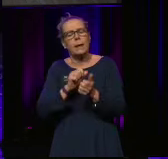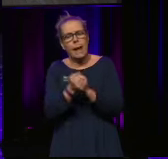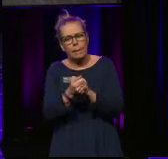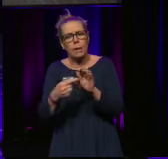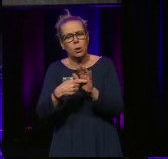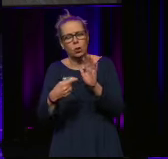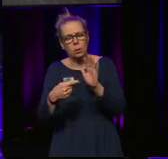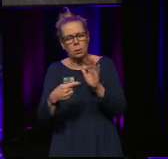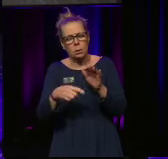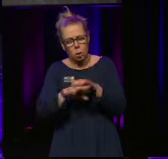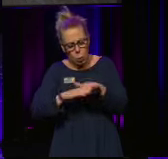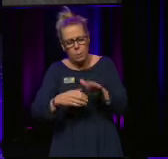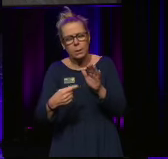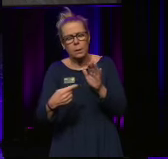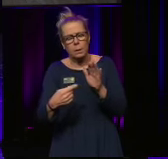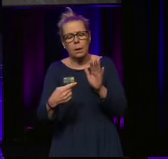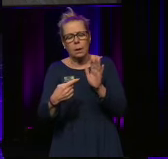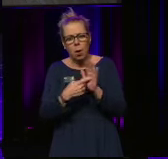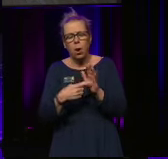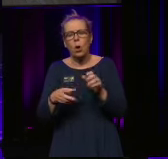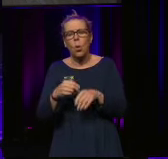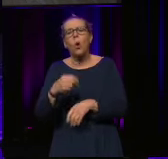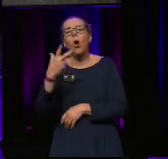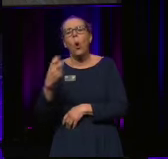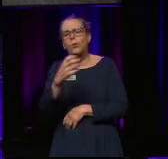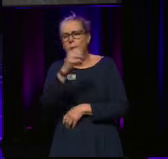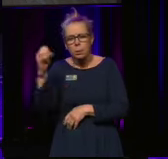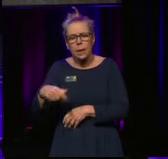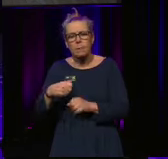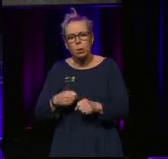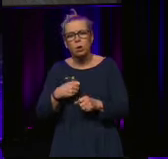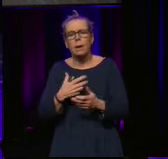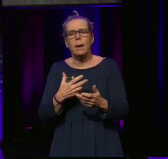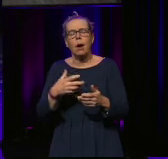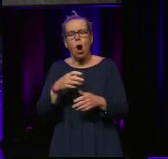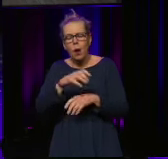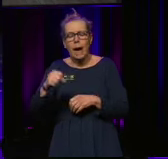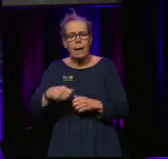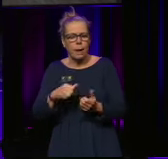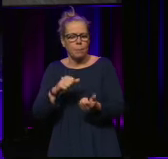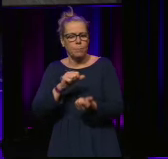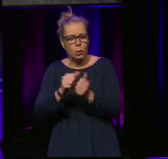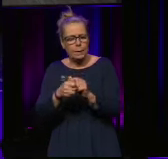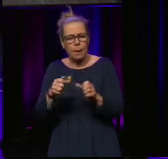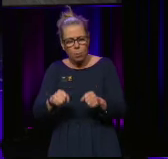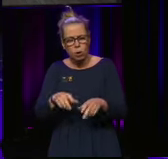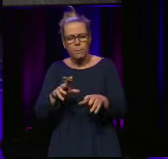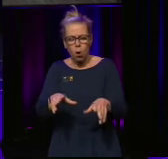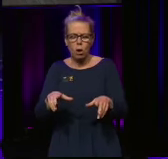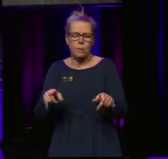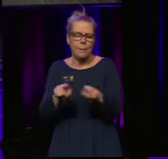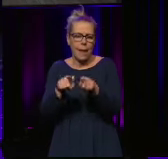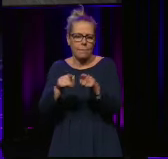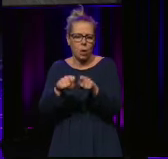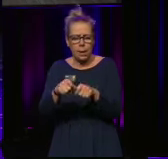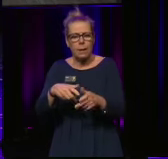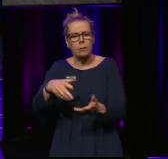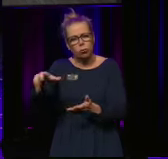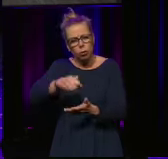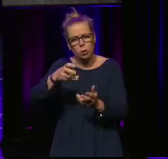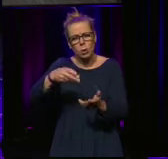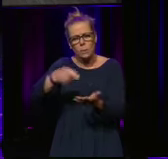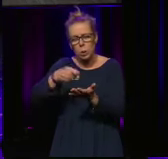att 80% av riksdagsledamöterna måste vara närvarande när man tar de här besluten. Det innebär naturligtvis